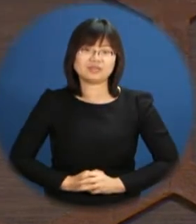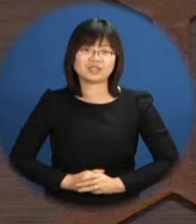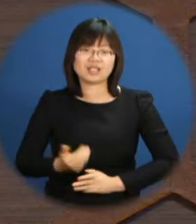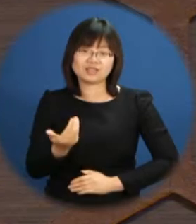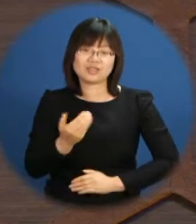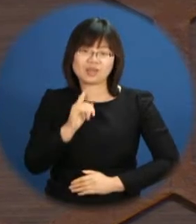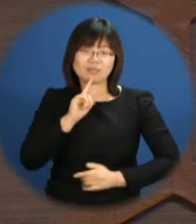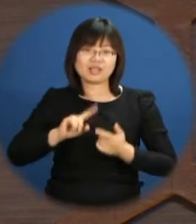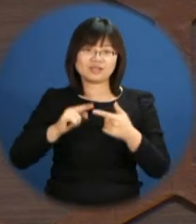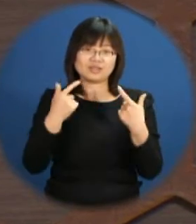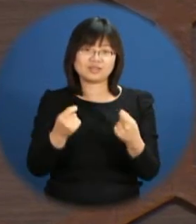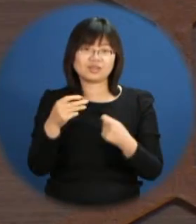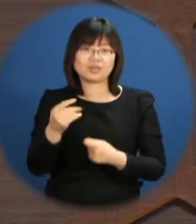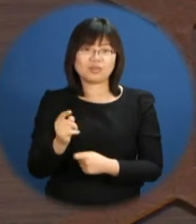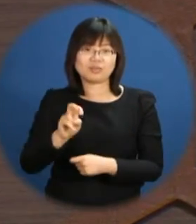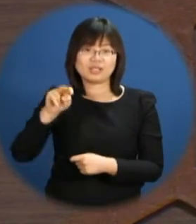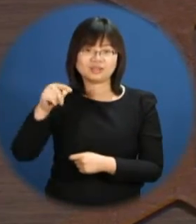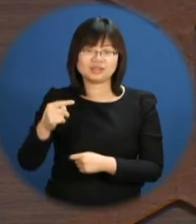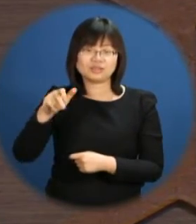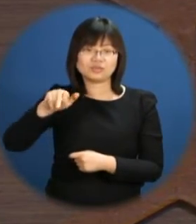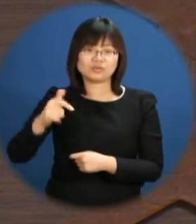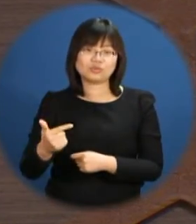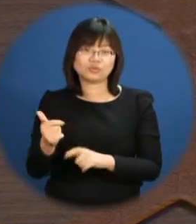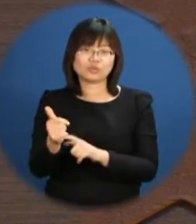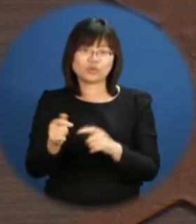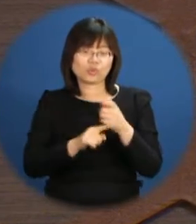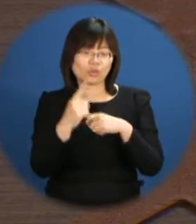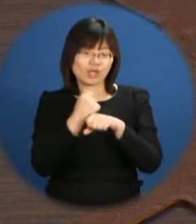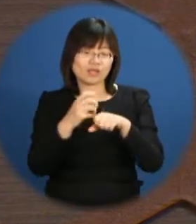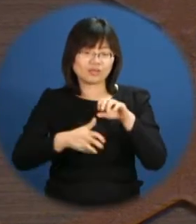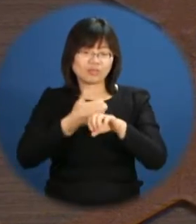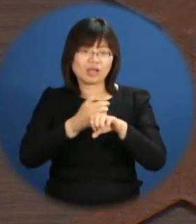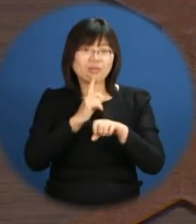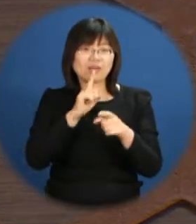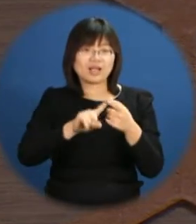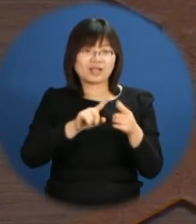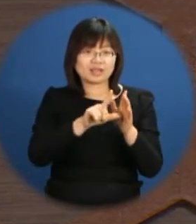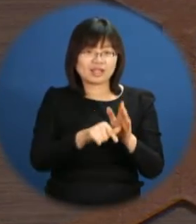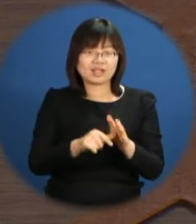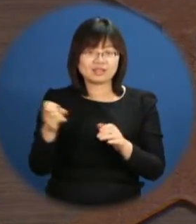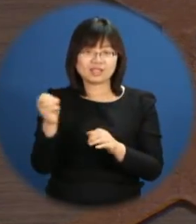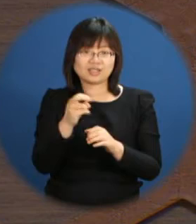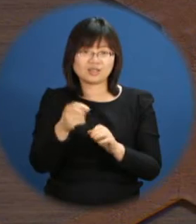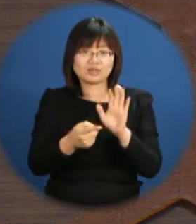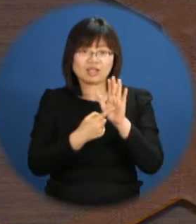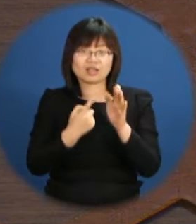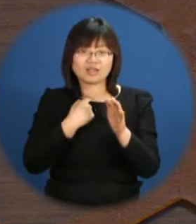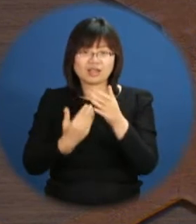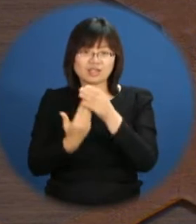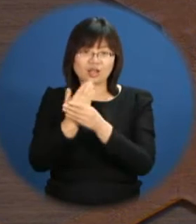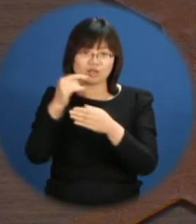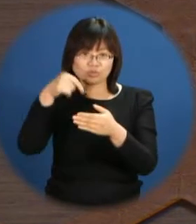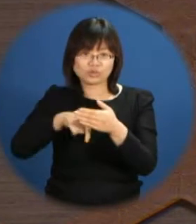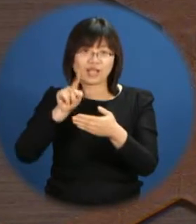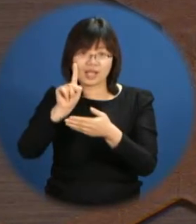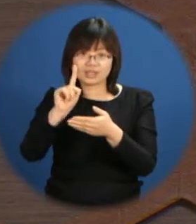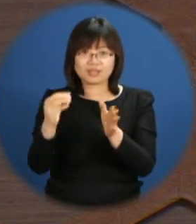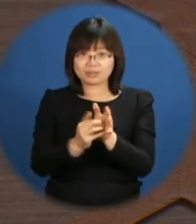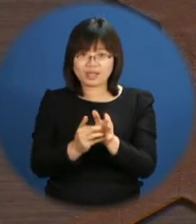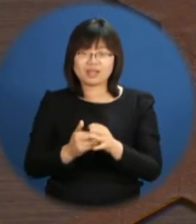일전에 말씀드린 토마스 쿤 그 사람이 과학 혁명을 얘기할 때 아주 또 자주 될 먹였던 사건 중에 하나이기도